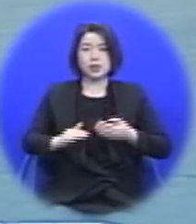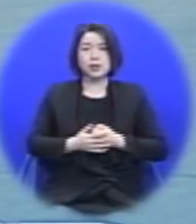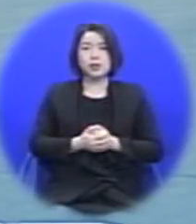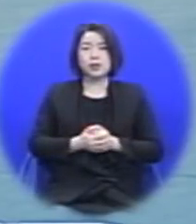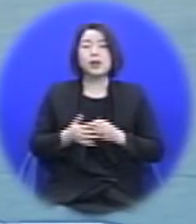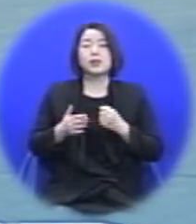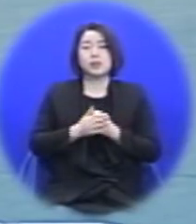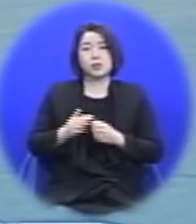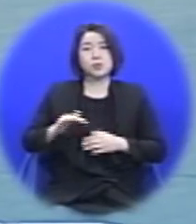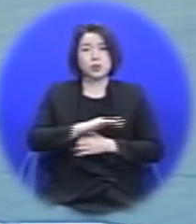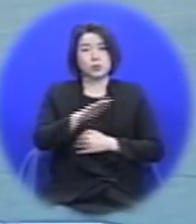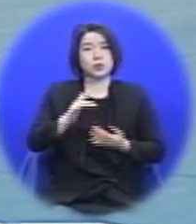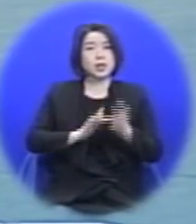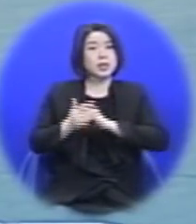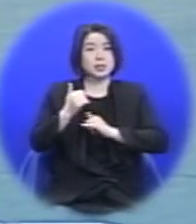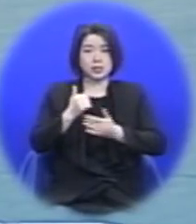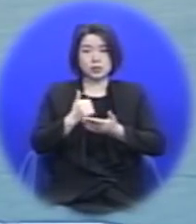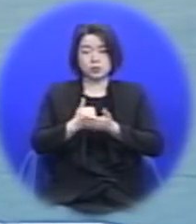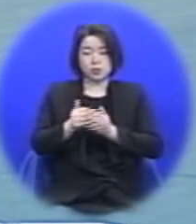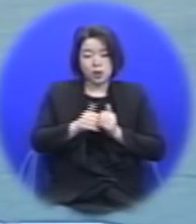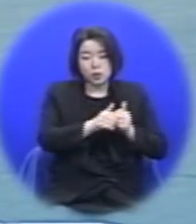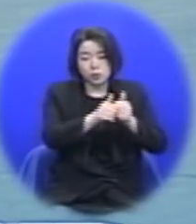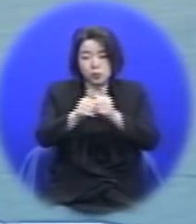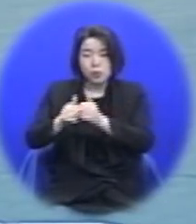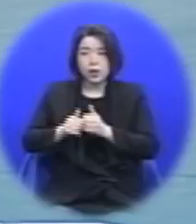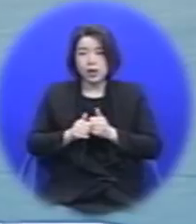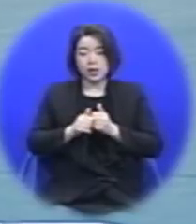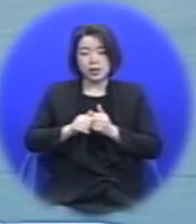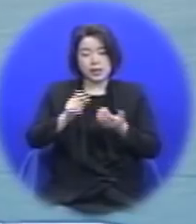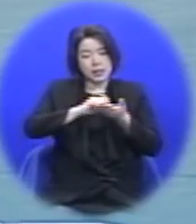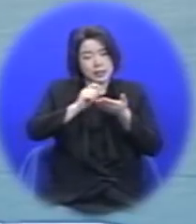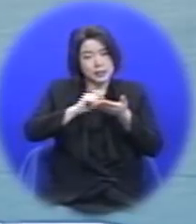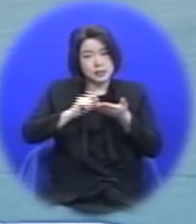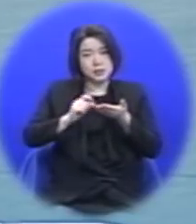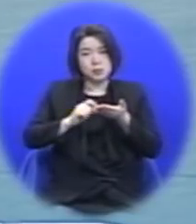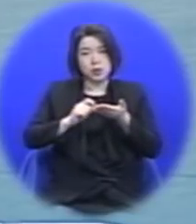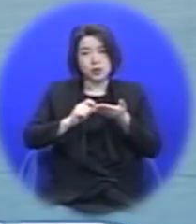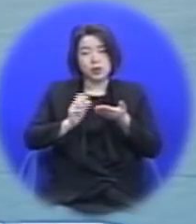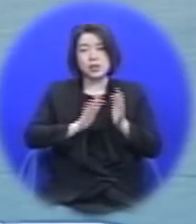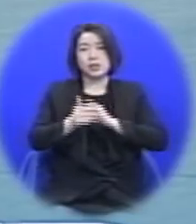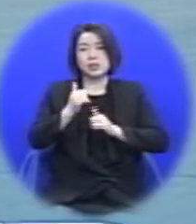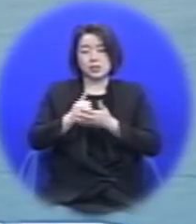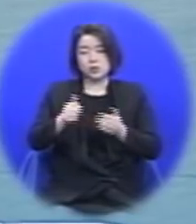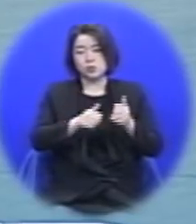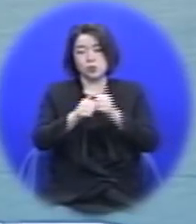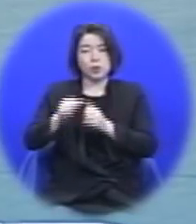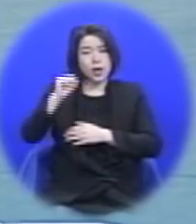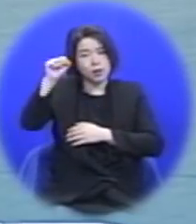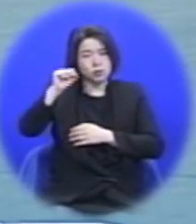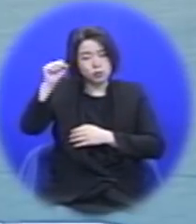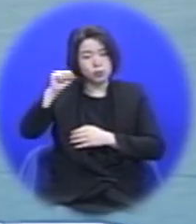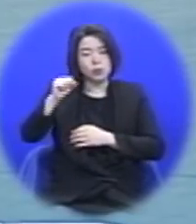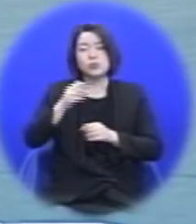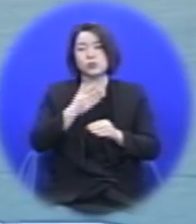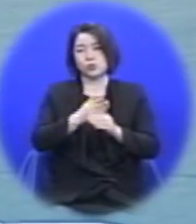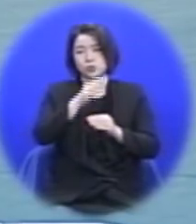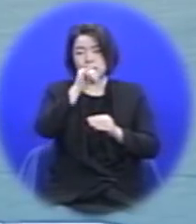그래서 우리가 예수님과 동행일기를 쓰면서 예수 동행운동을 벌이고 있는 겁니다.